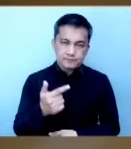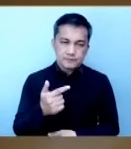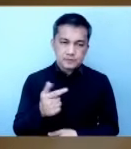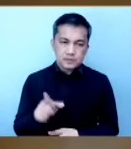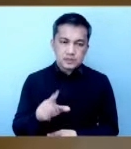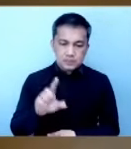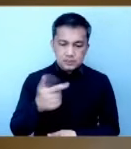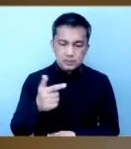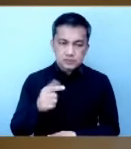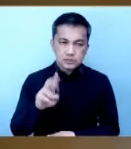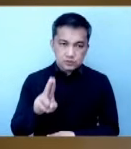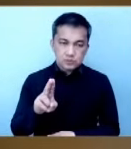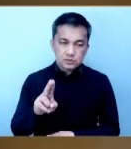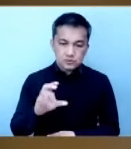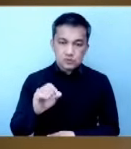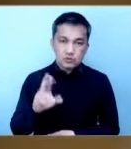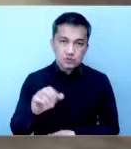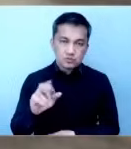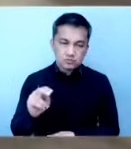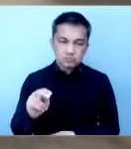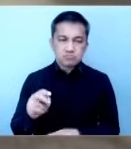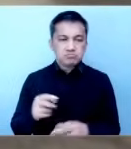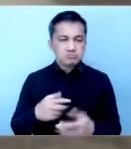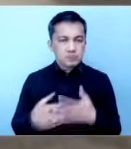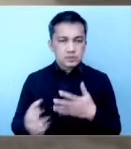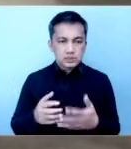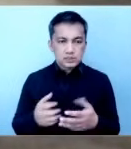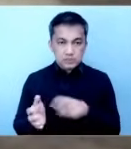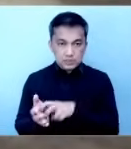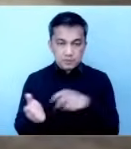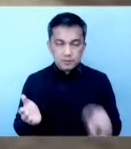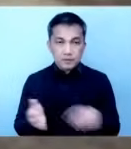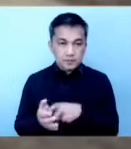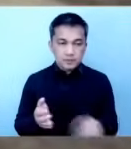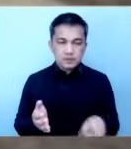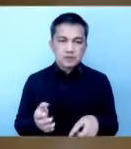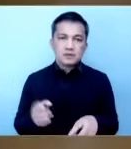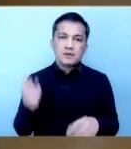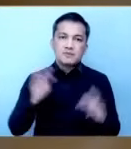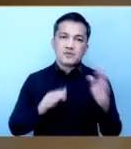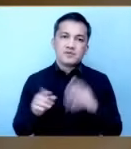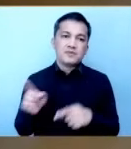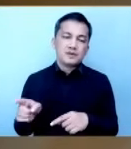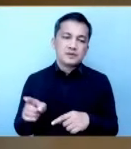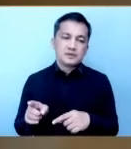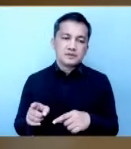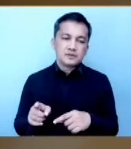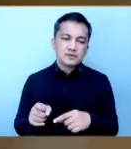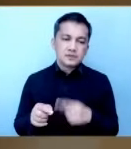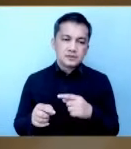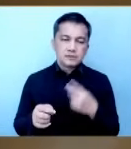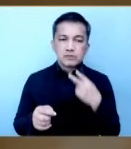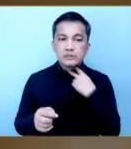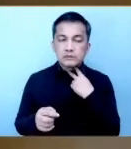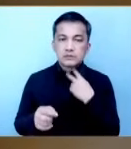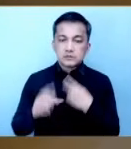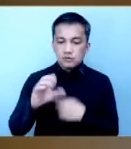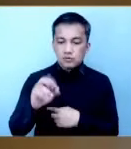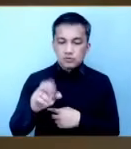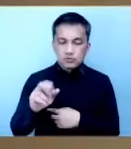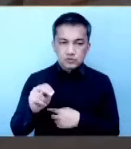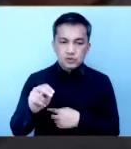na pamahalaan ng Coron. Pero kahit nakababa na, problema naman daw nila ang pagkakastranded sa Coron